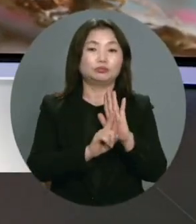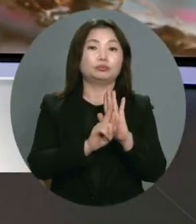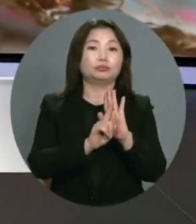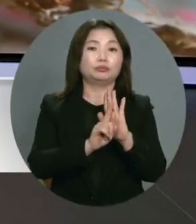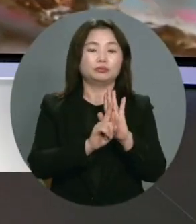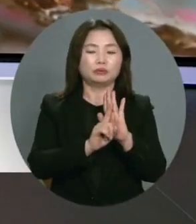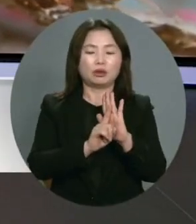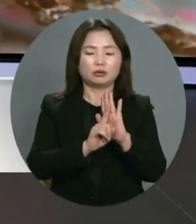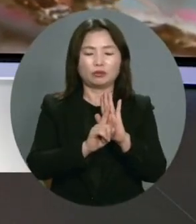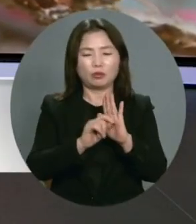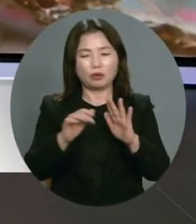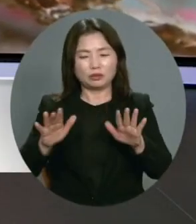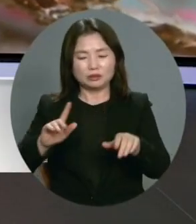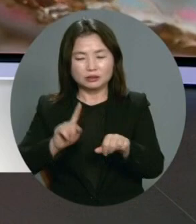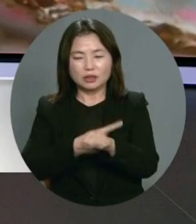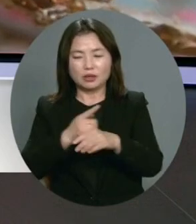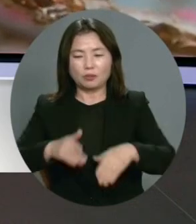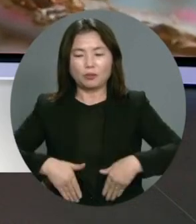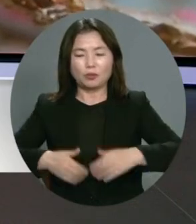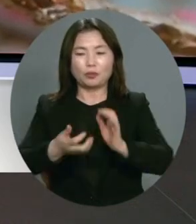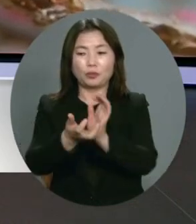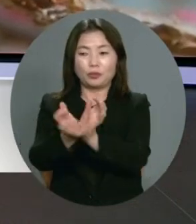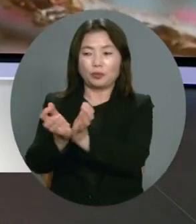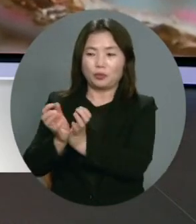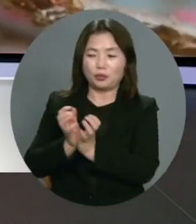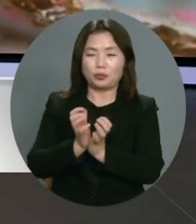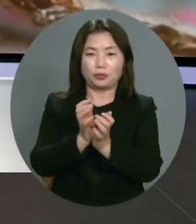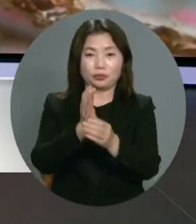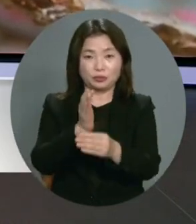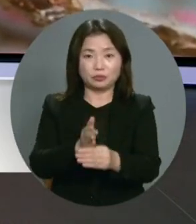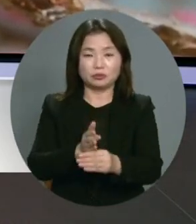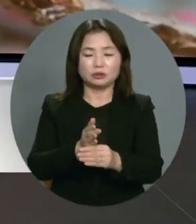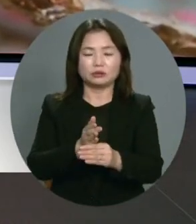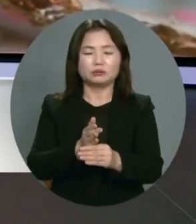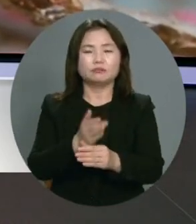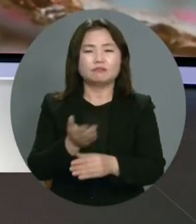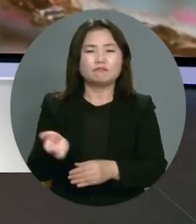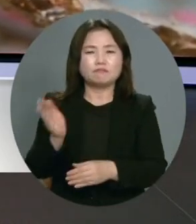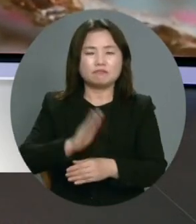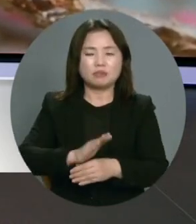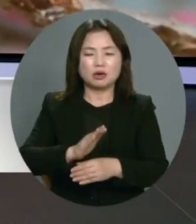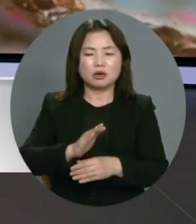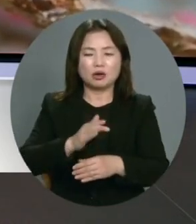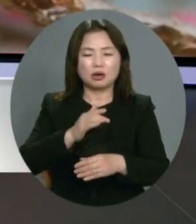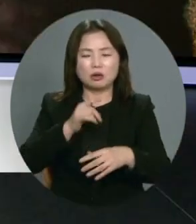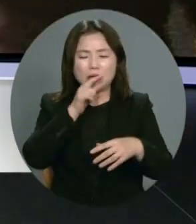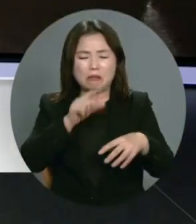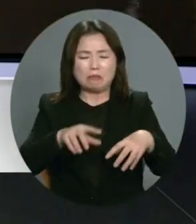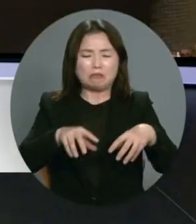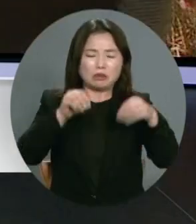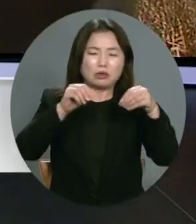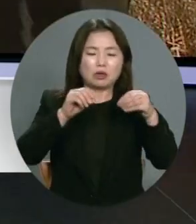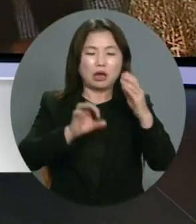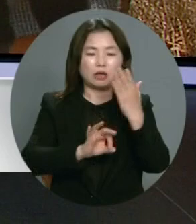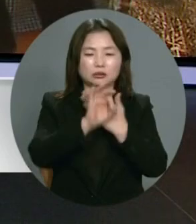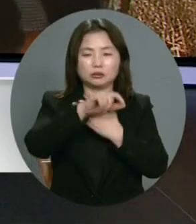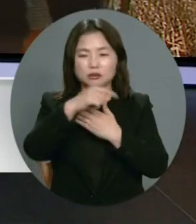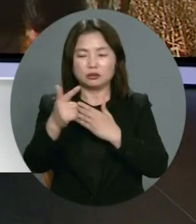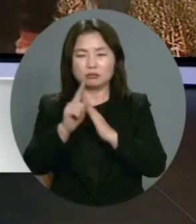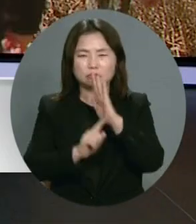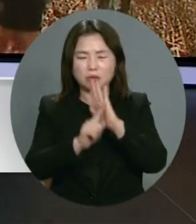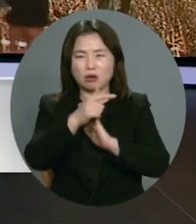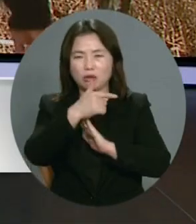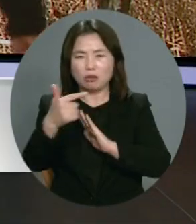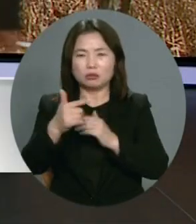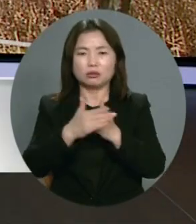들면서 반가운 봄꽃도 곳곳에 피고 있는데요. 다만 대기가 건조하고 일교차가 커서 산불